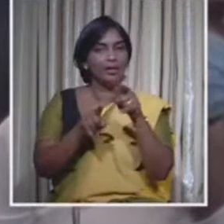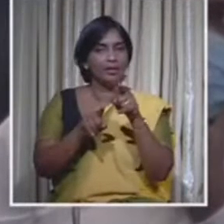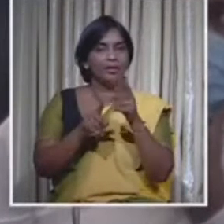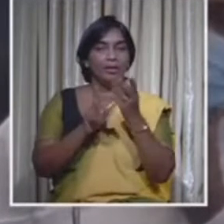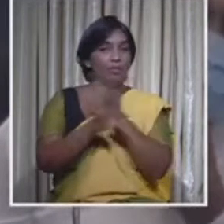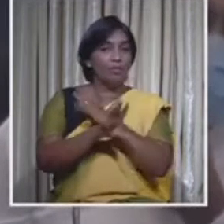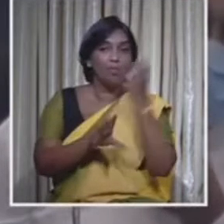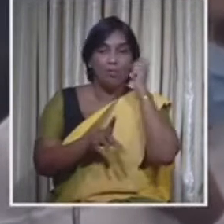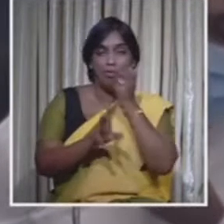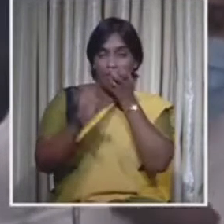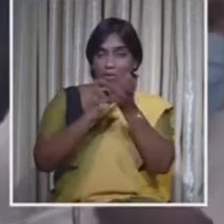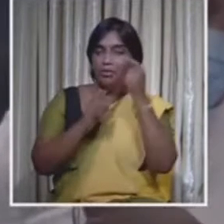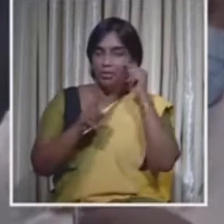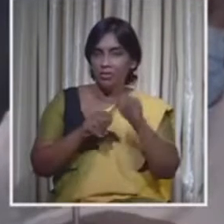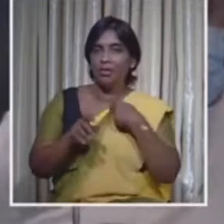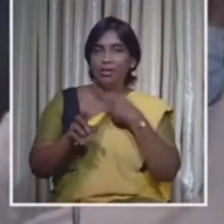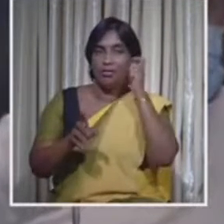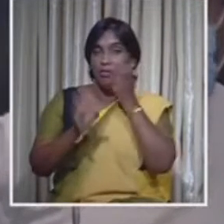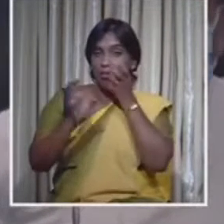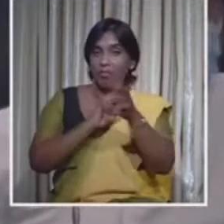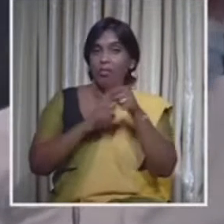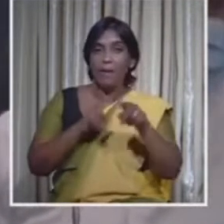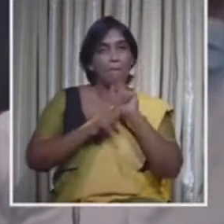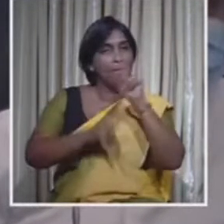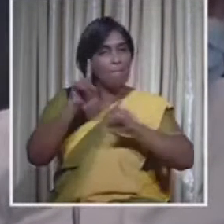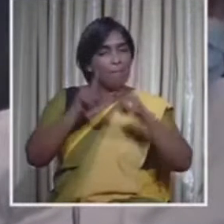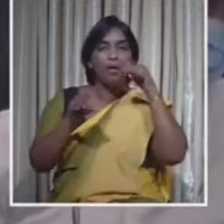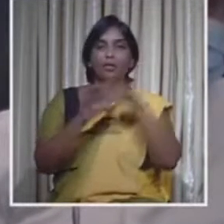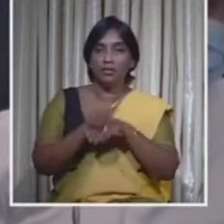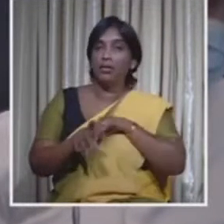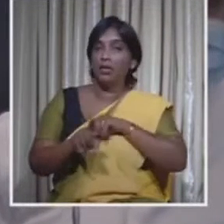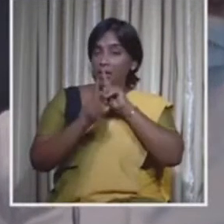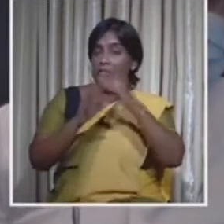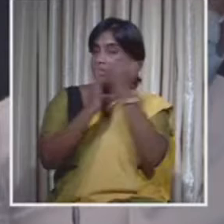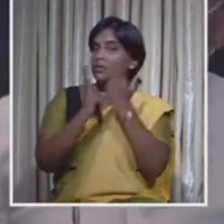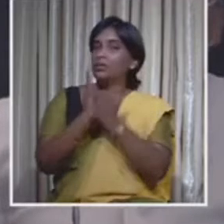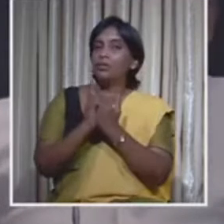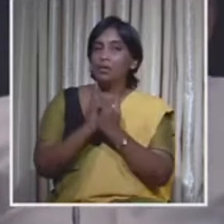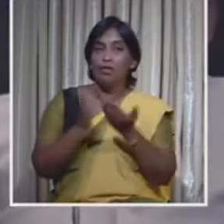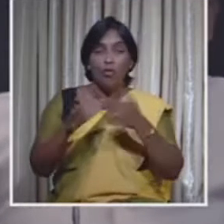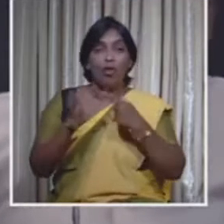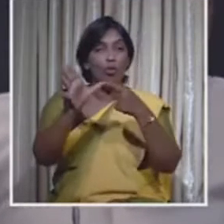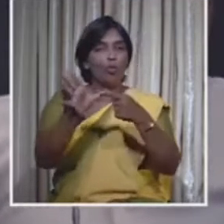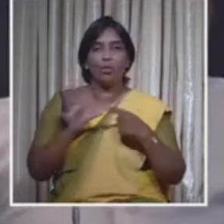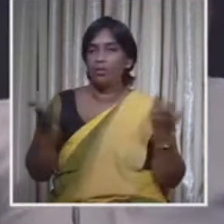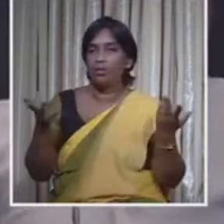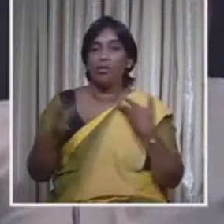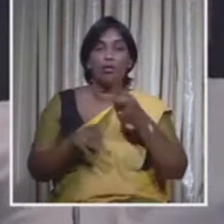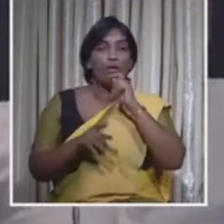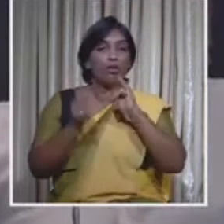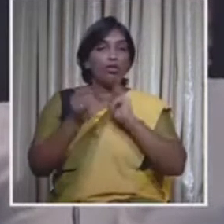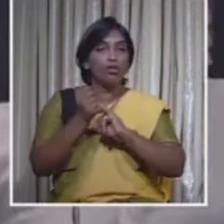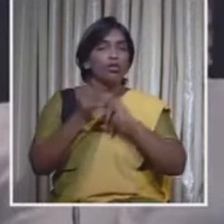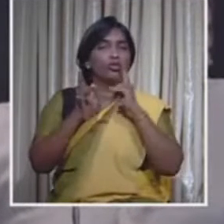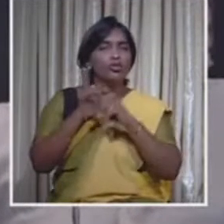පාස්කු ප්‍රහාරය ගැන කතා කරා අපි පාස්කු ප්‍රහාරය ගැන මේ පාර්ලිමේන්තුවේ ඇතුළේ ඉදිරිපත් කරපු කරුණු වලට තවම උත්තර නැහැ කවුද සොනික් සොනික්